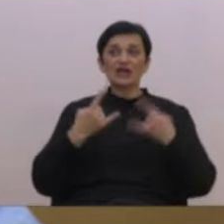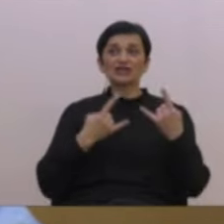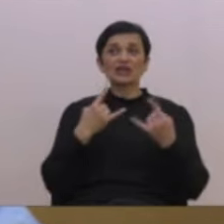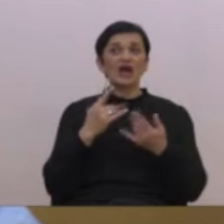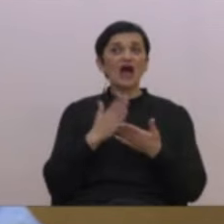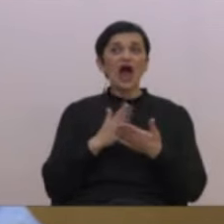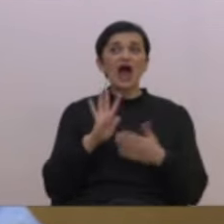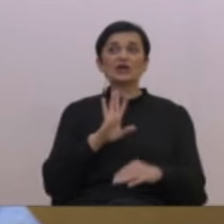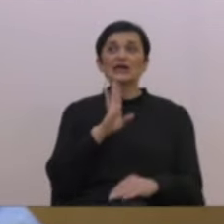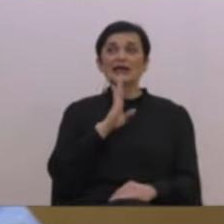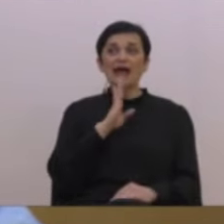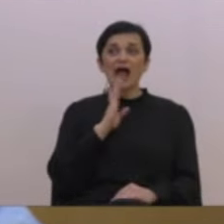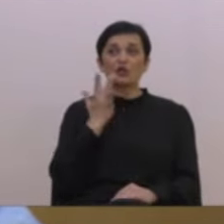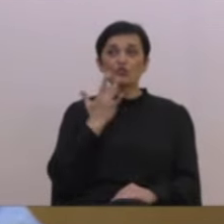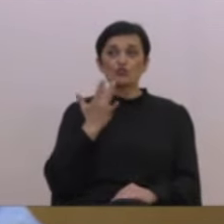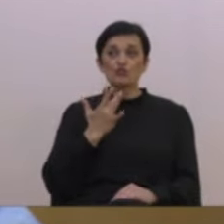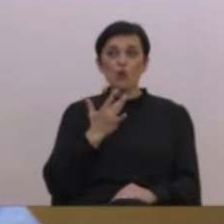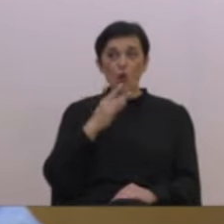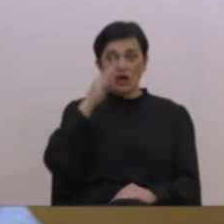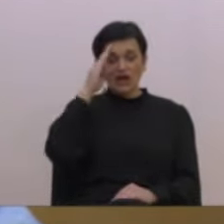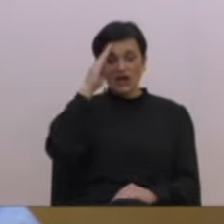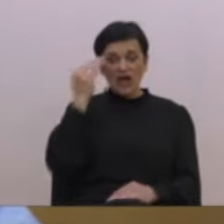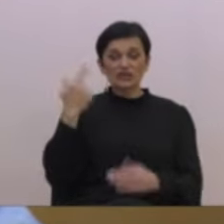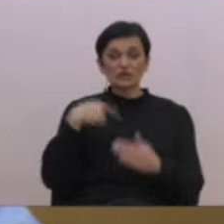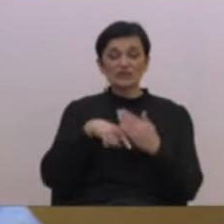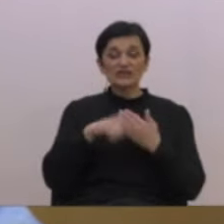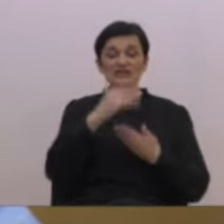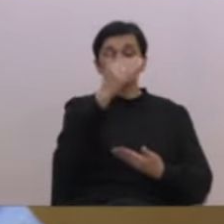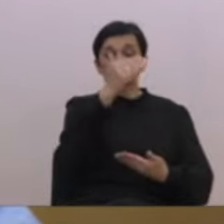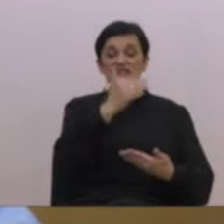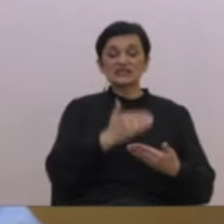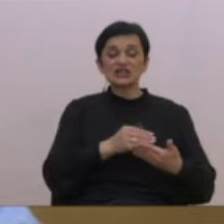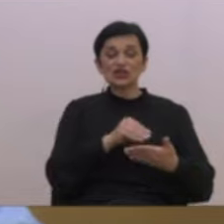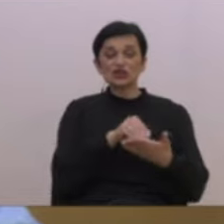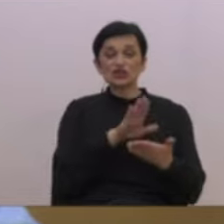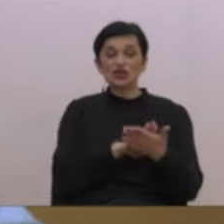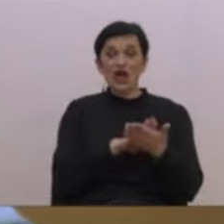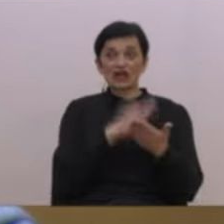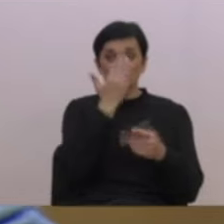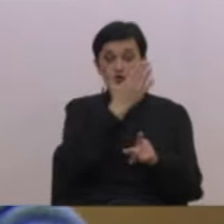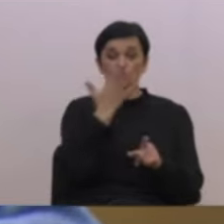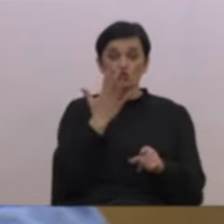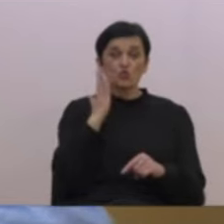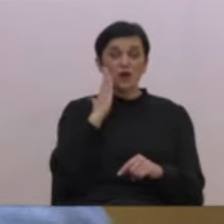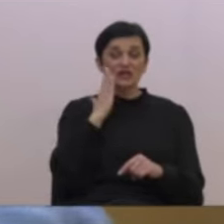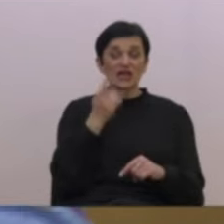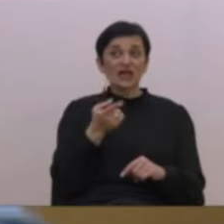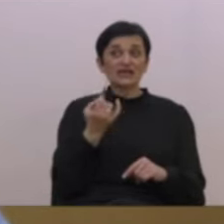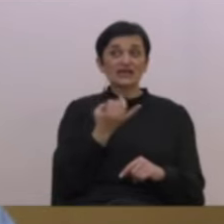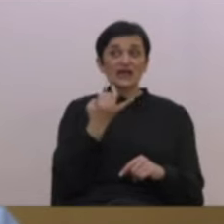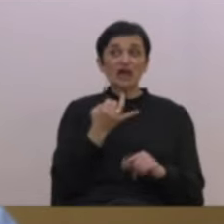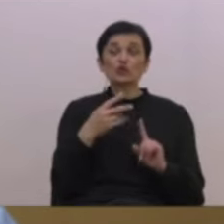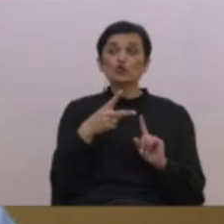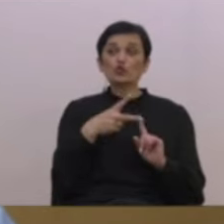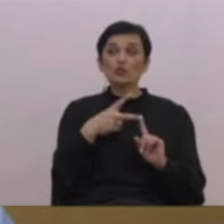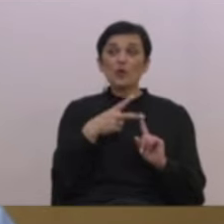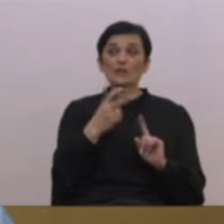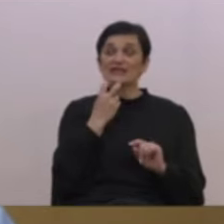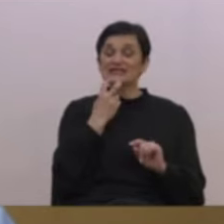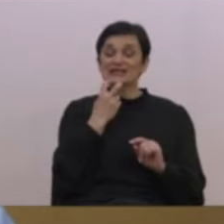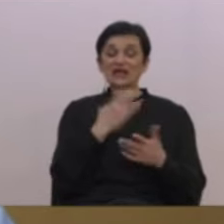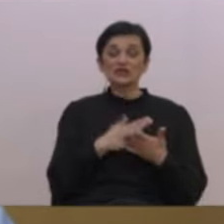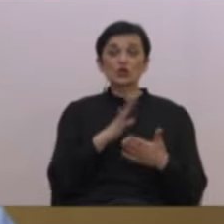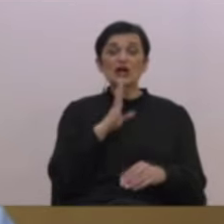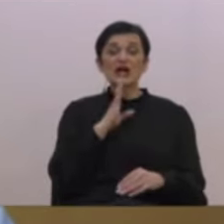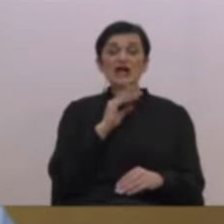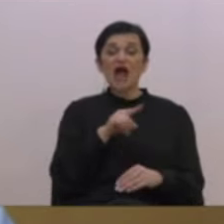bobe în cali politicosebi. Ați avut mier, și ești chat erili halchia. Tu martali gai interesept. Meore, sasaciluarom,